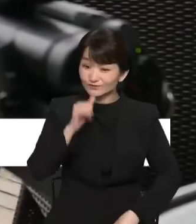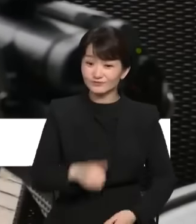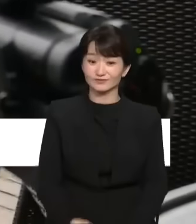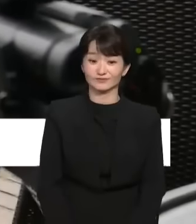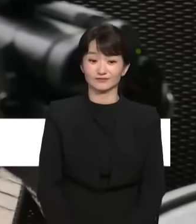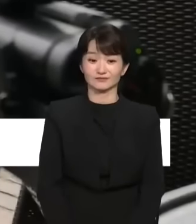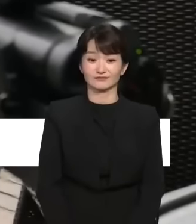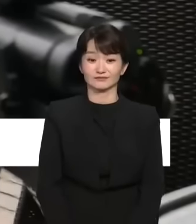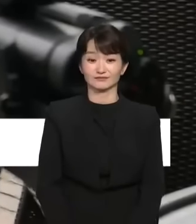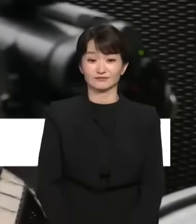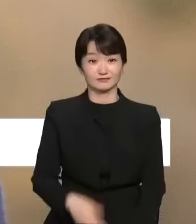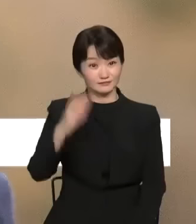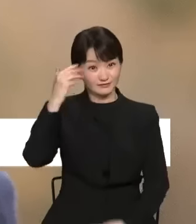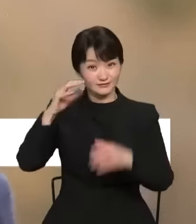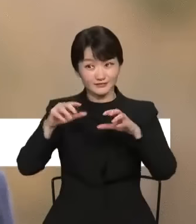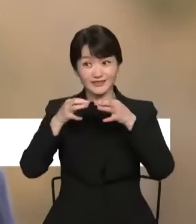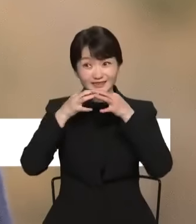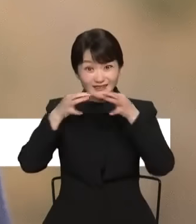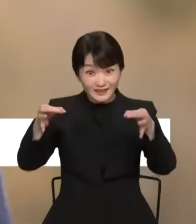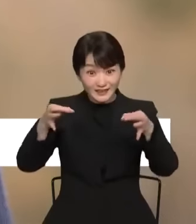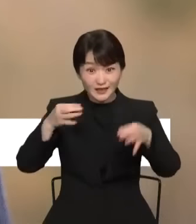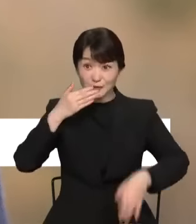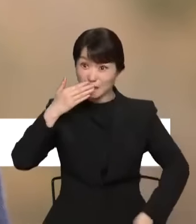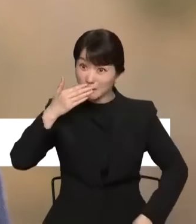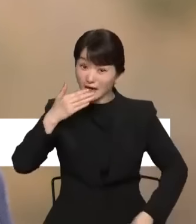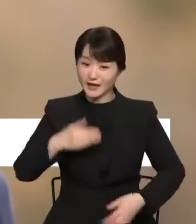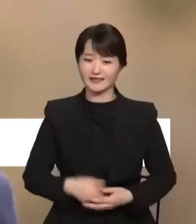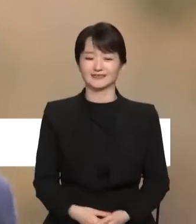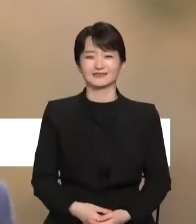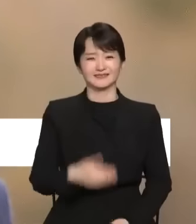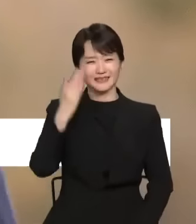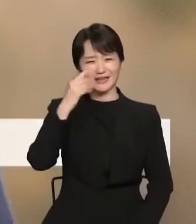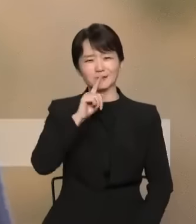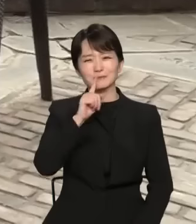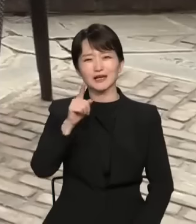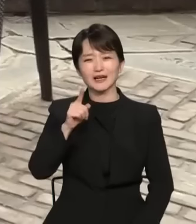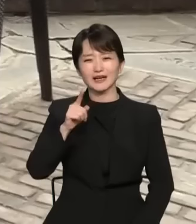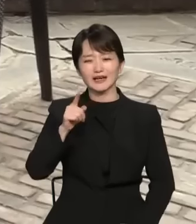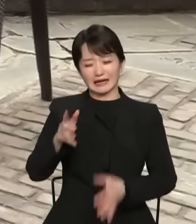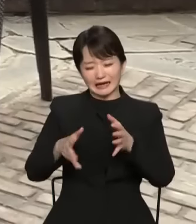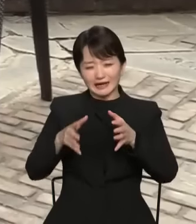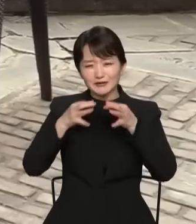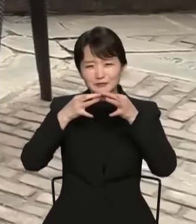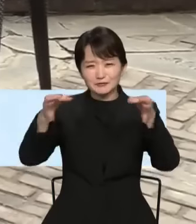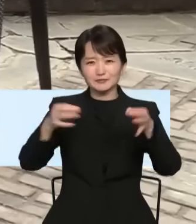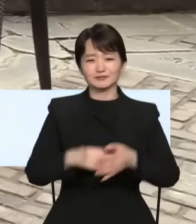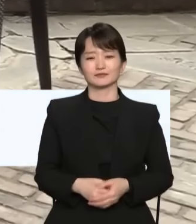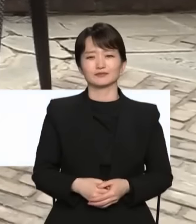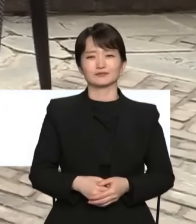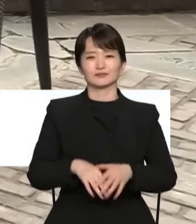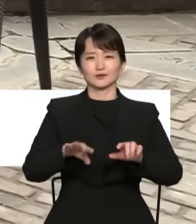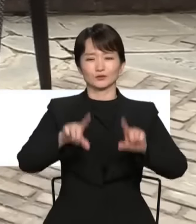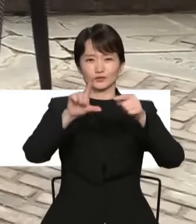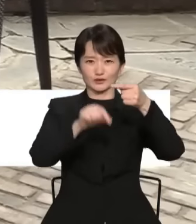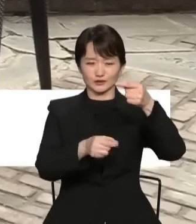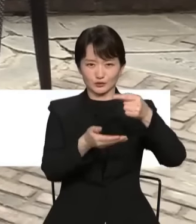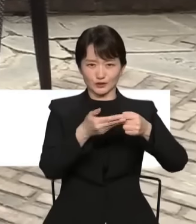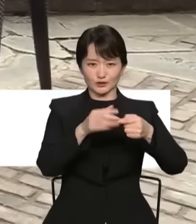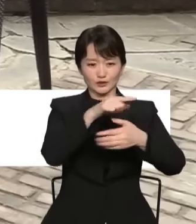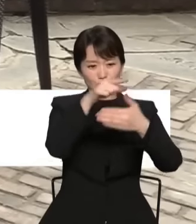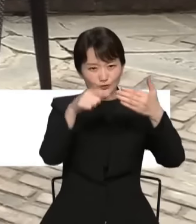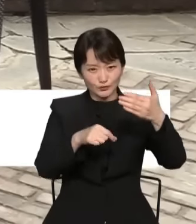대한민국. Yeah, of course. 하실 수 있다고 우리말로 하실 수. 대한민국, yeah, of course, yeah. 올 초에는 이제 뭉쳐야 찬다에